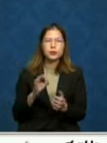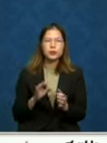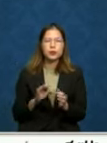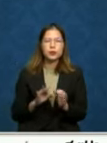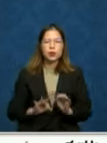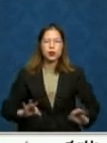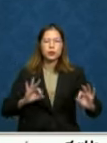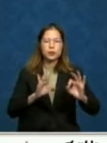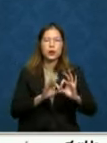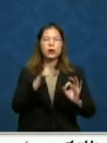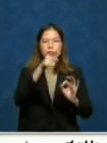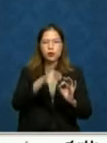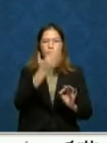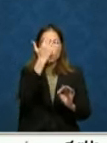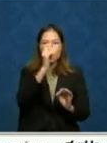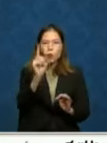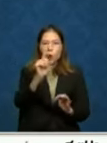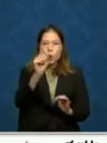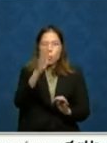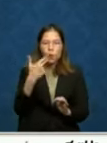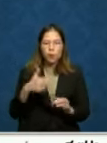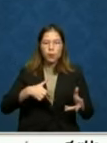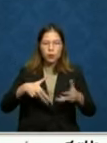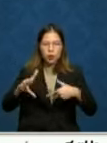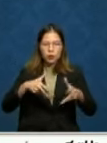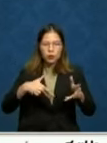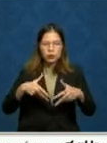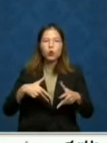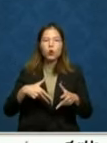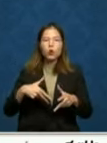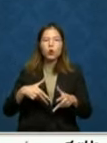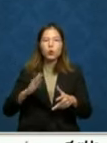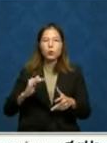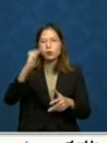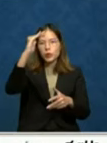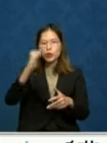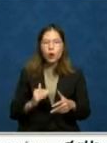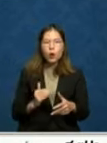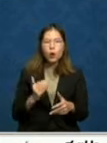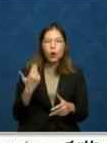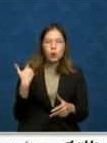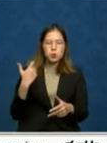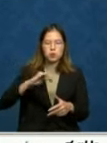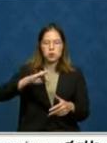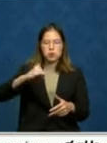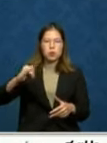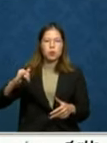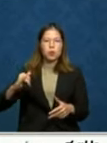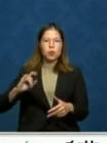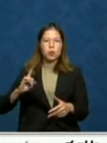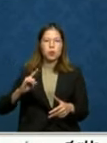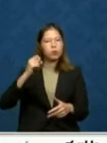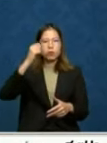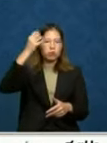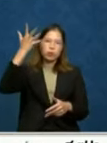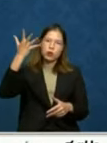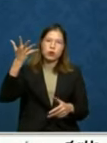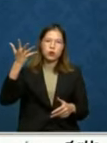ครับเพราะมีประชาชนและพี่น้องหลายท่านไม่เข้า